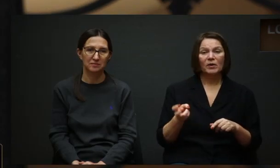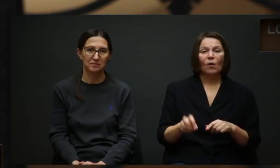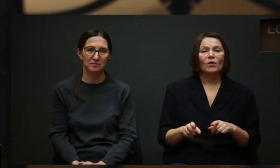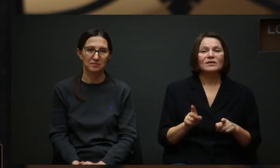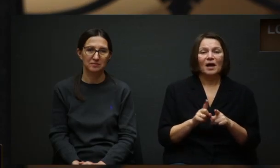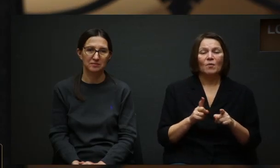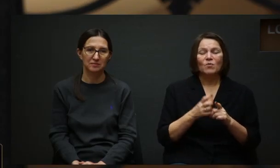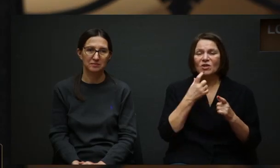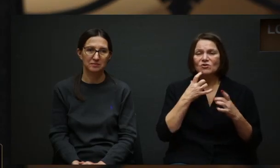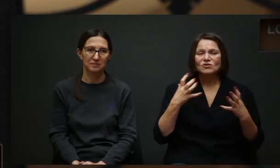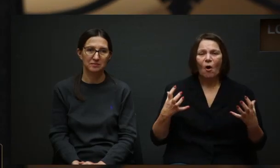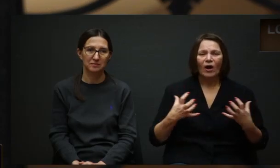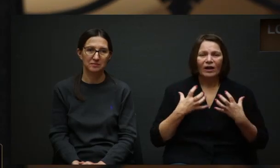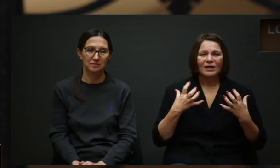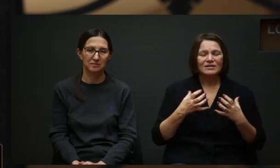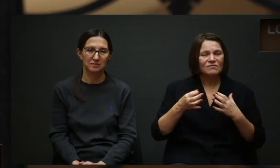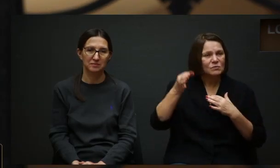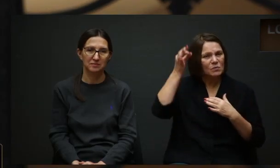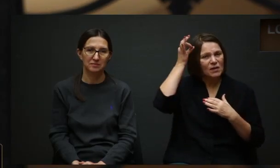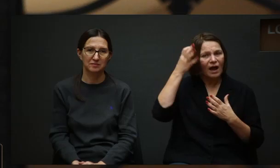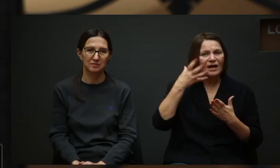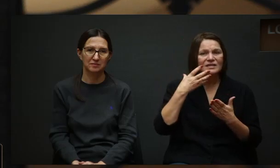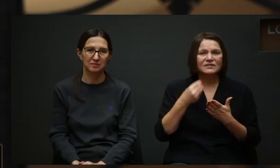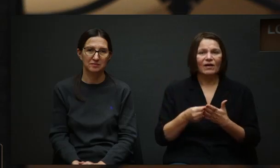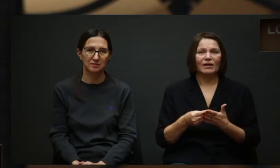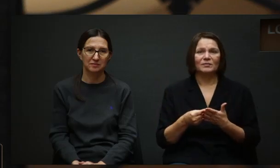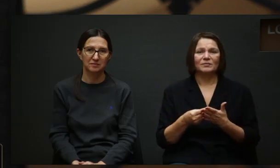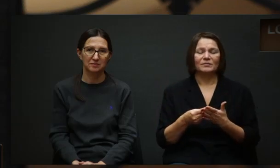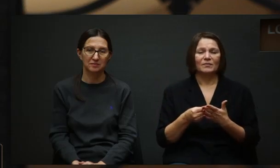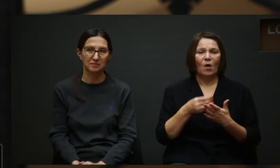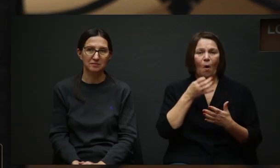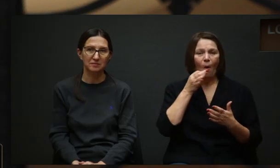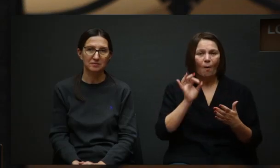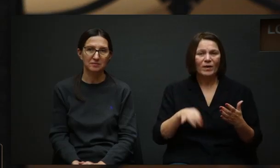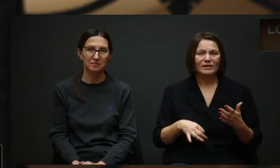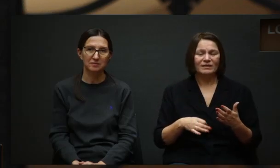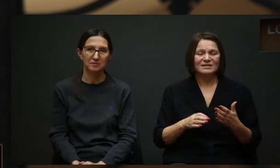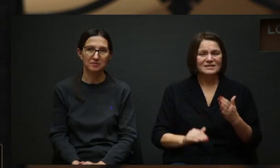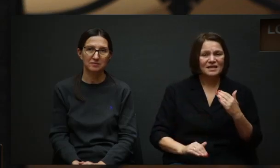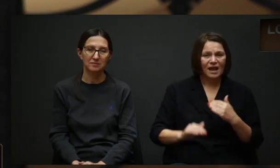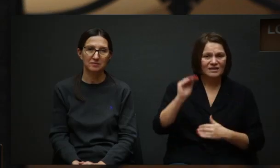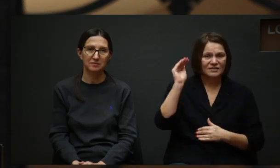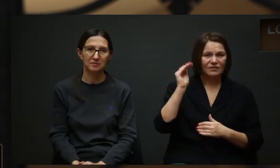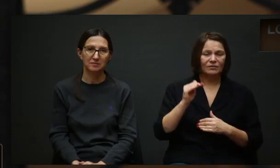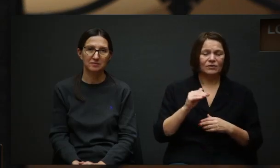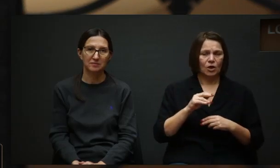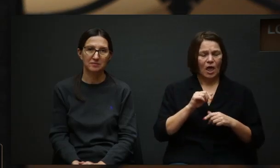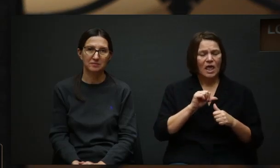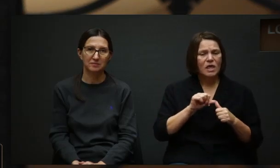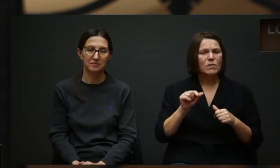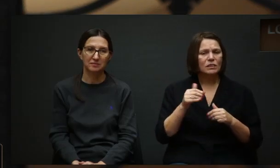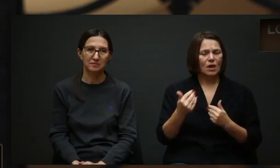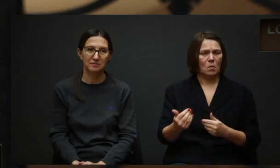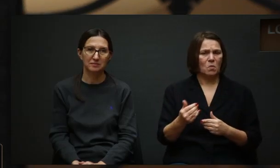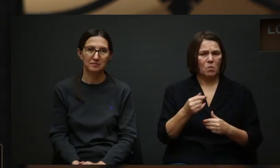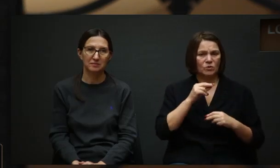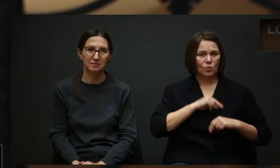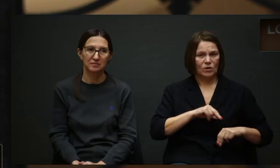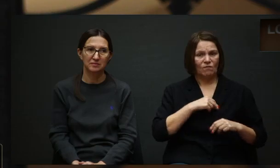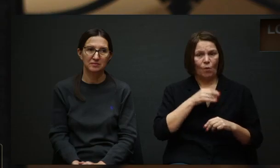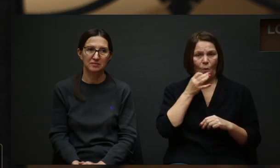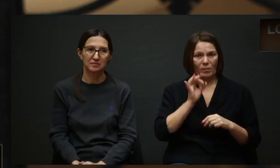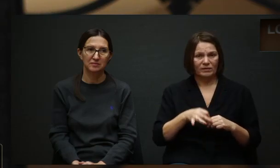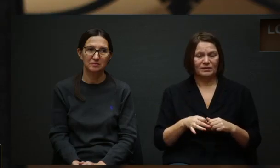греться, так скажем, да, вспоминая свои какие-то опыты из детства, именно трудового опыта.